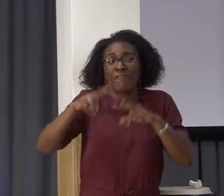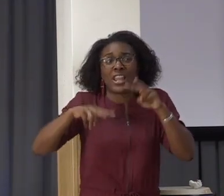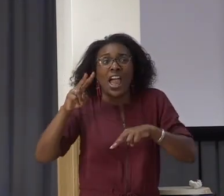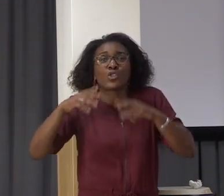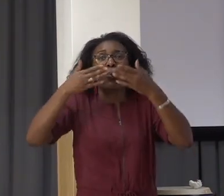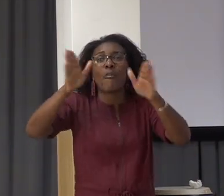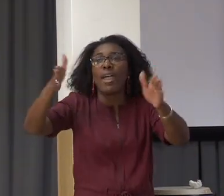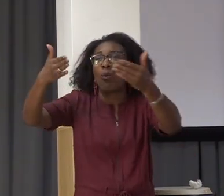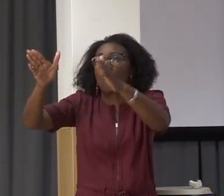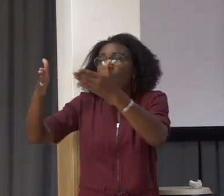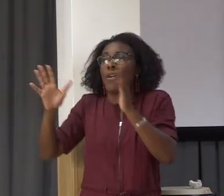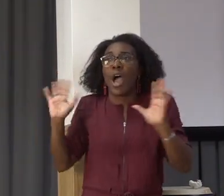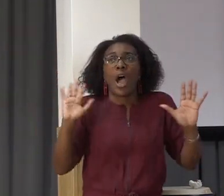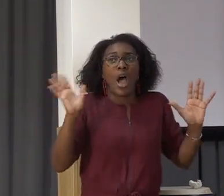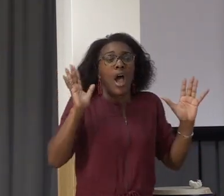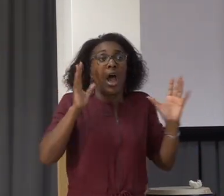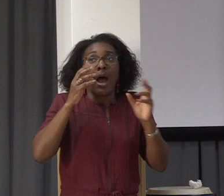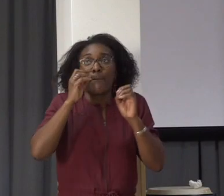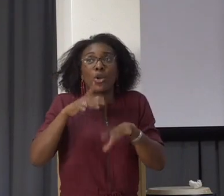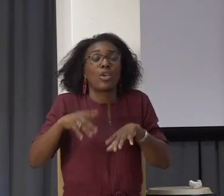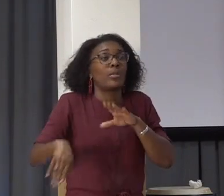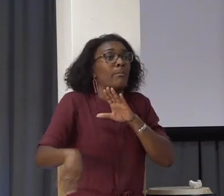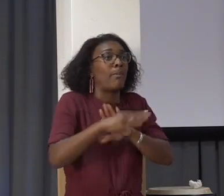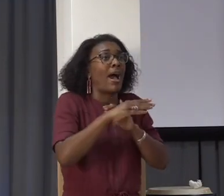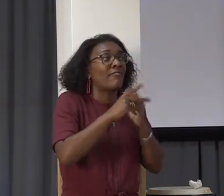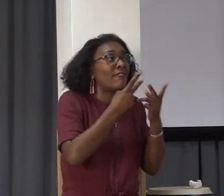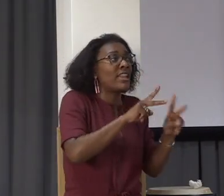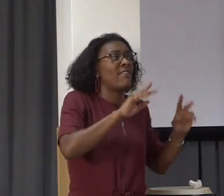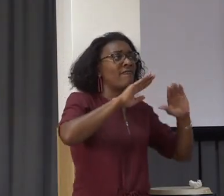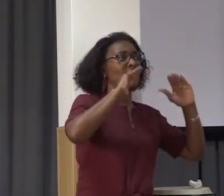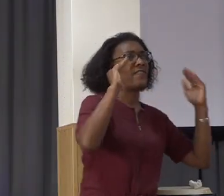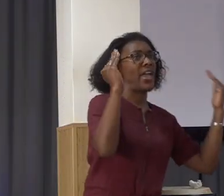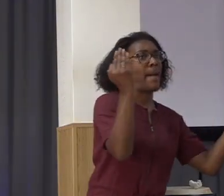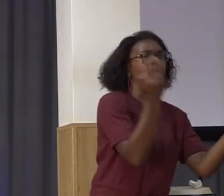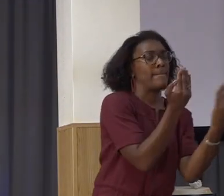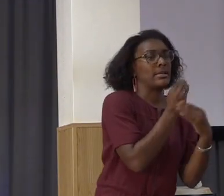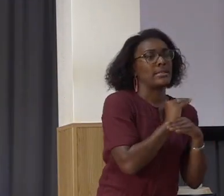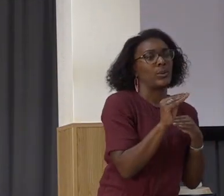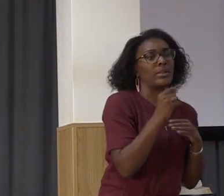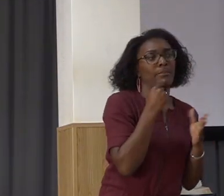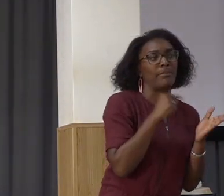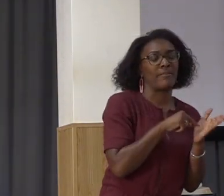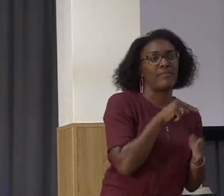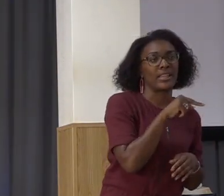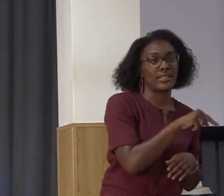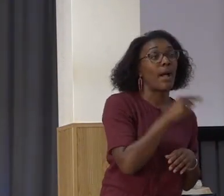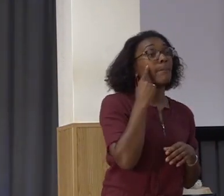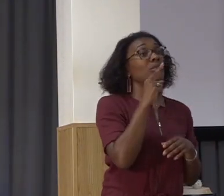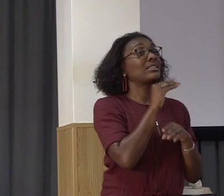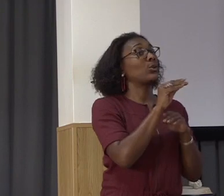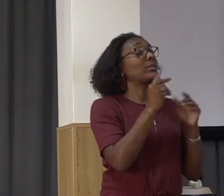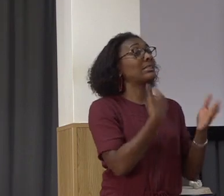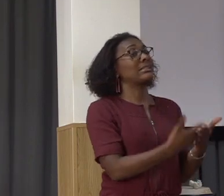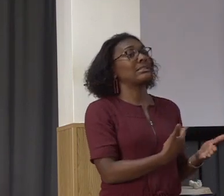ouverts et allaient dans les villes, dans la sécurité, au moins ce qu'ils pensaient être la